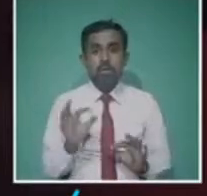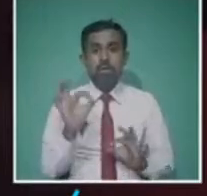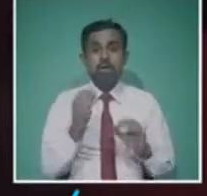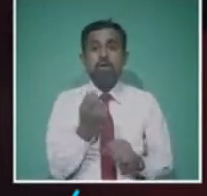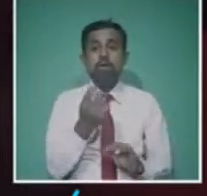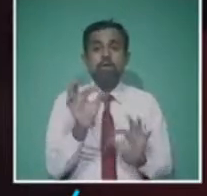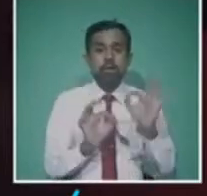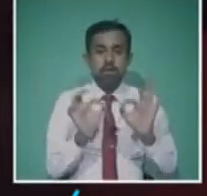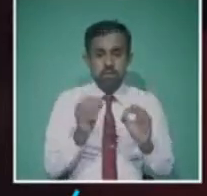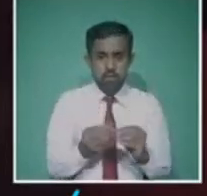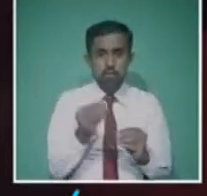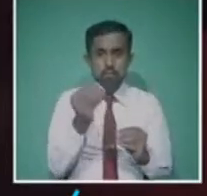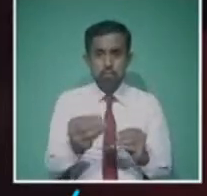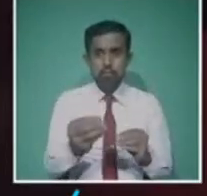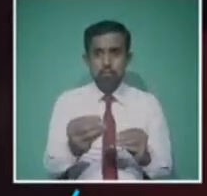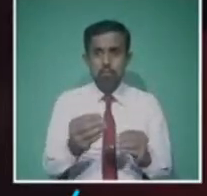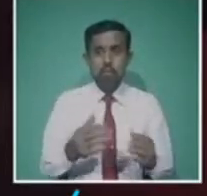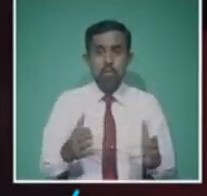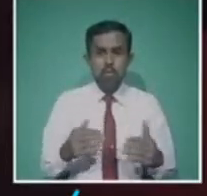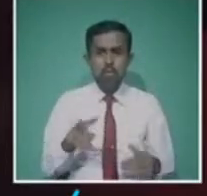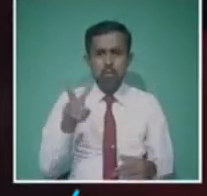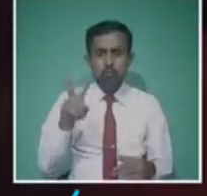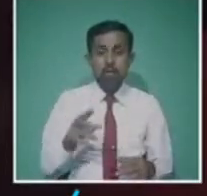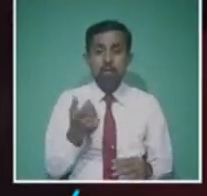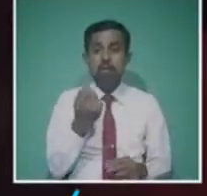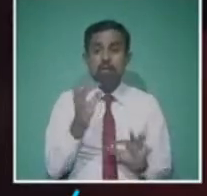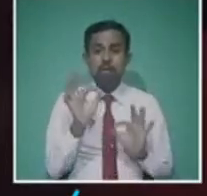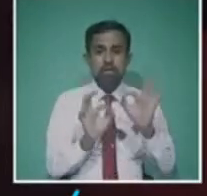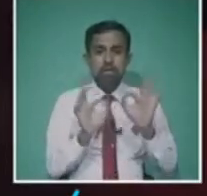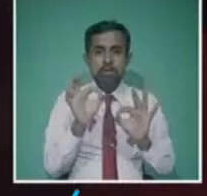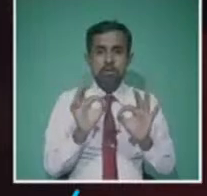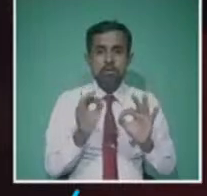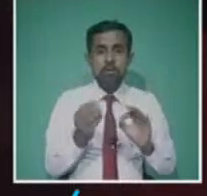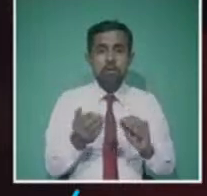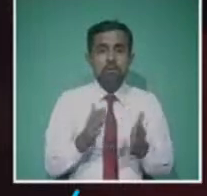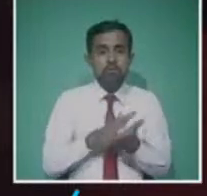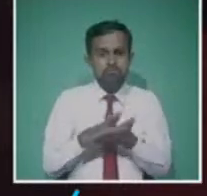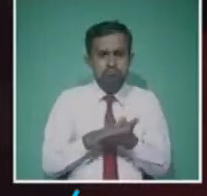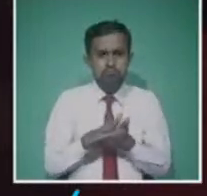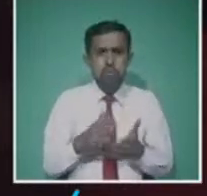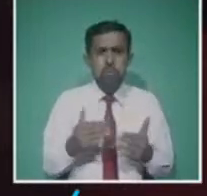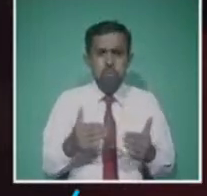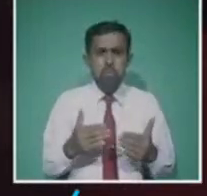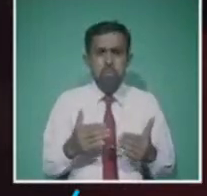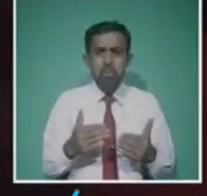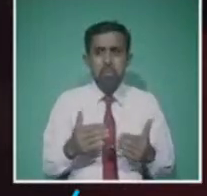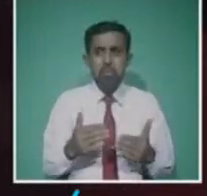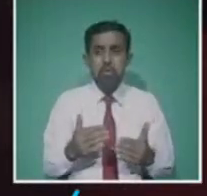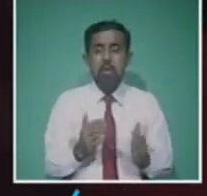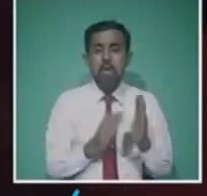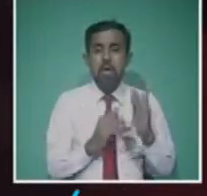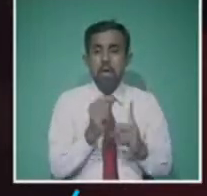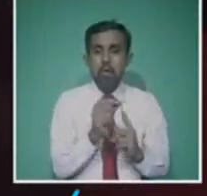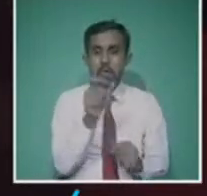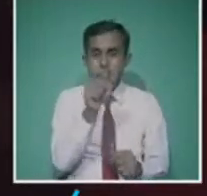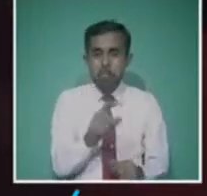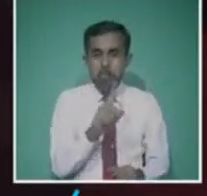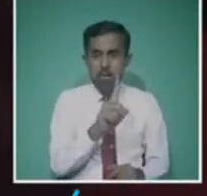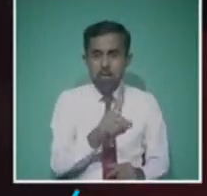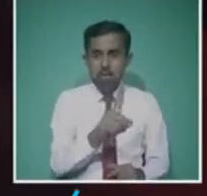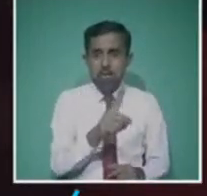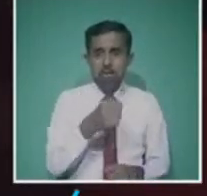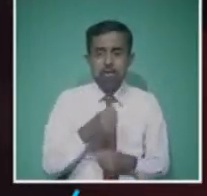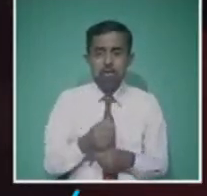සූත්‍රයක් අපි හඳුන්වලා දීලා තියෙනවා. මේක අපි තව විශ්වාස කරනවා මිල සූත්‍රයේ තව වැඩි දියුණු විය යුතු අවස්ථා තියෙනවා. ඒක ඇමතිවරයෙක්ට එහෙම